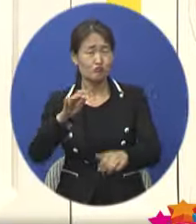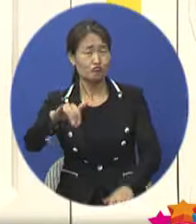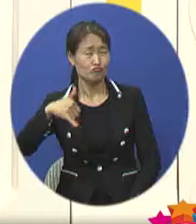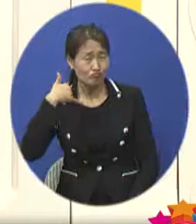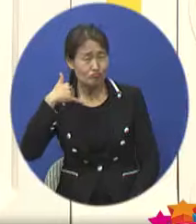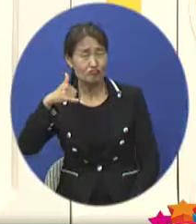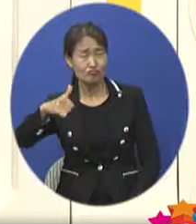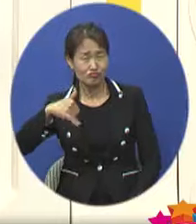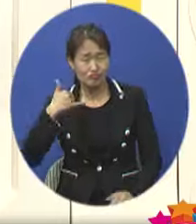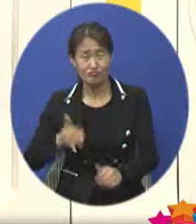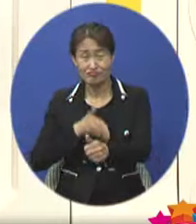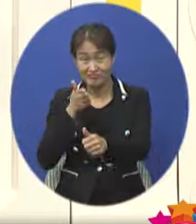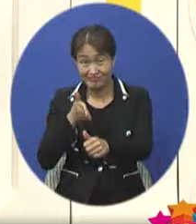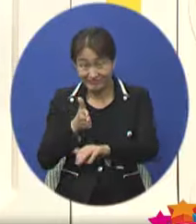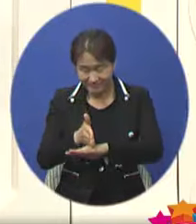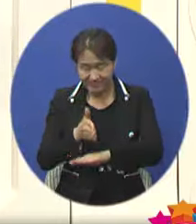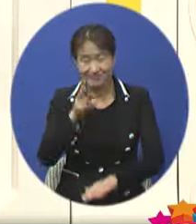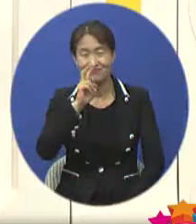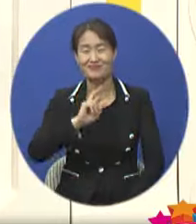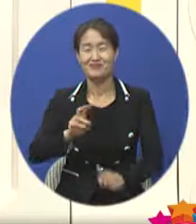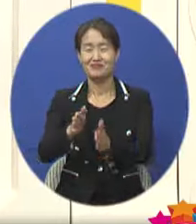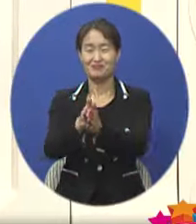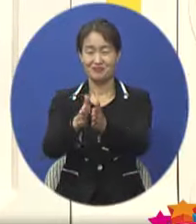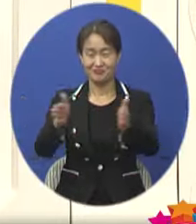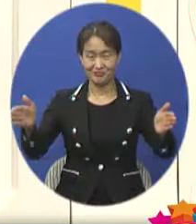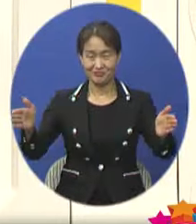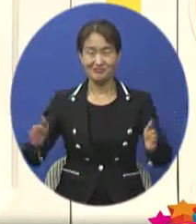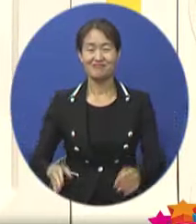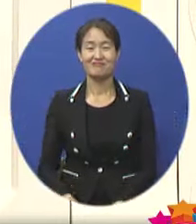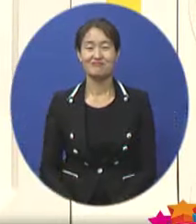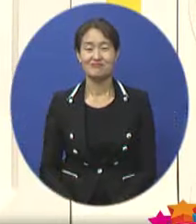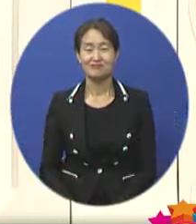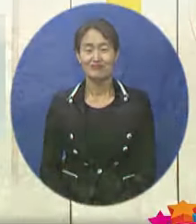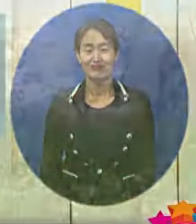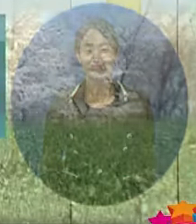주세요. 감사합니다. 예, 음악 드리겠습니다. 음악 갑시다.